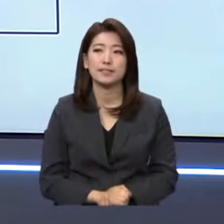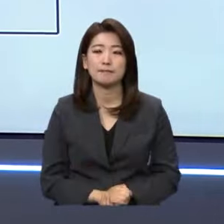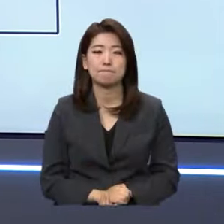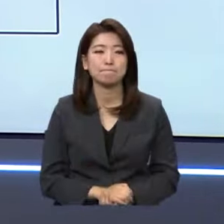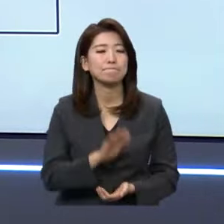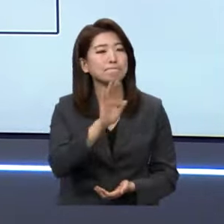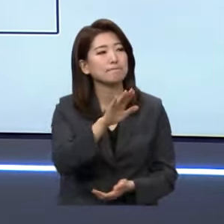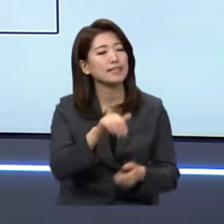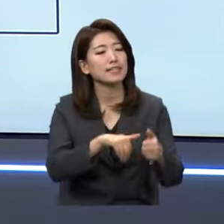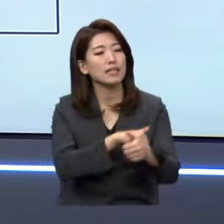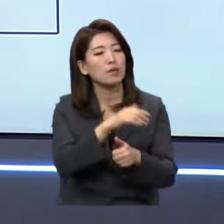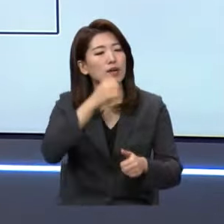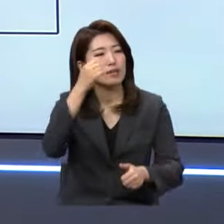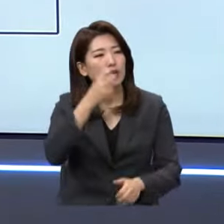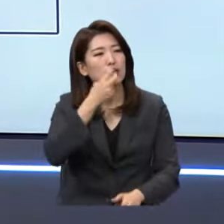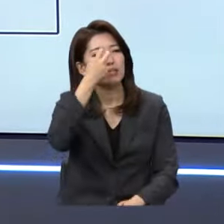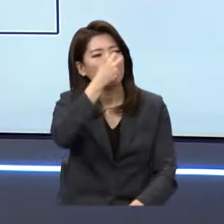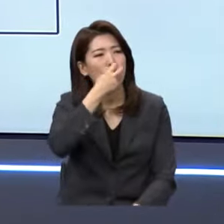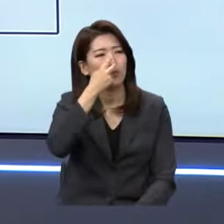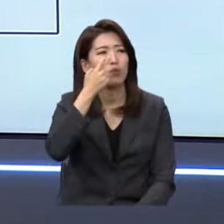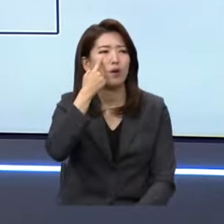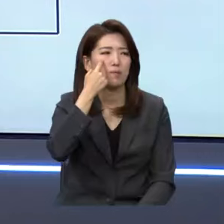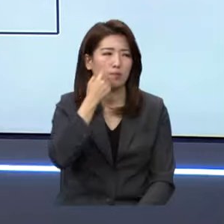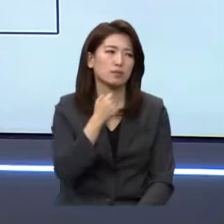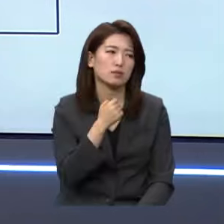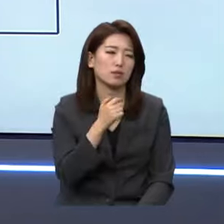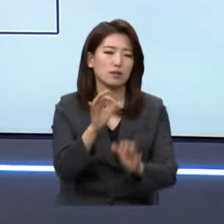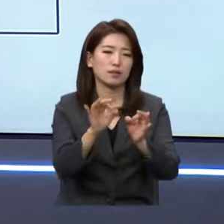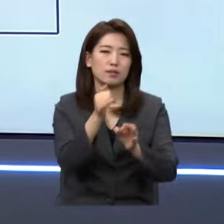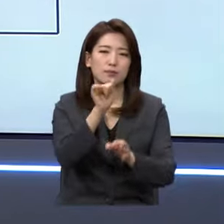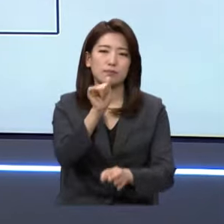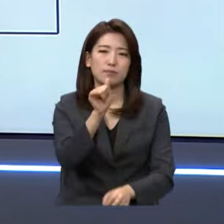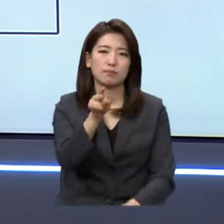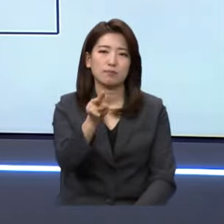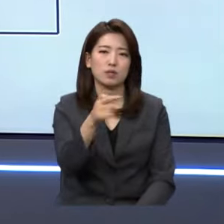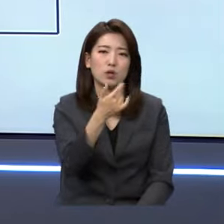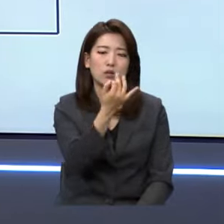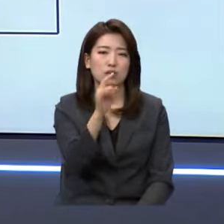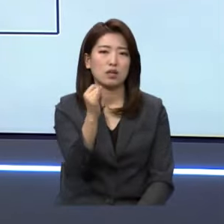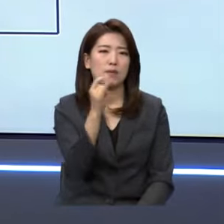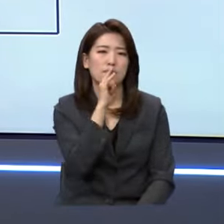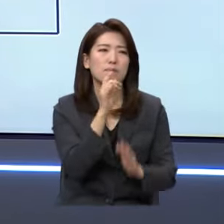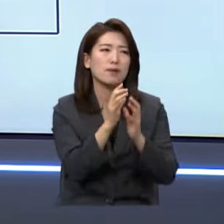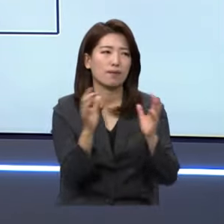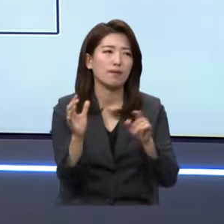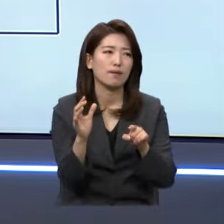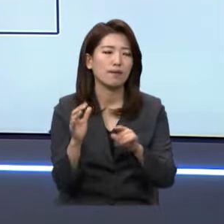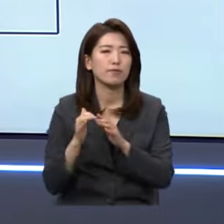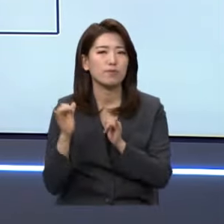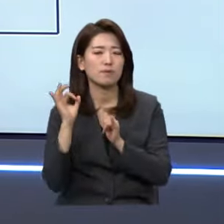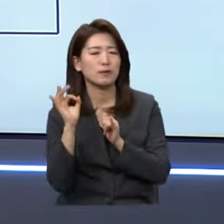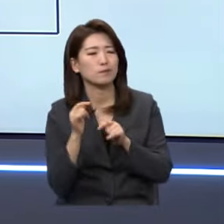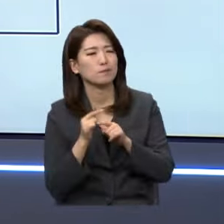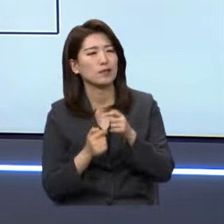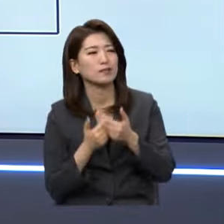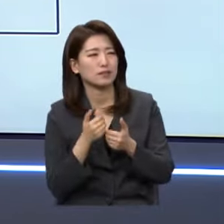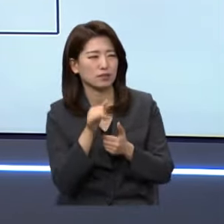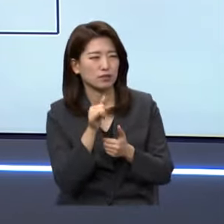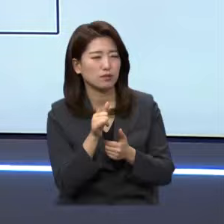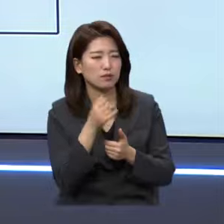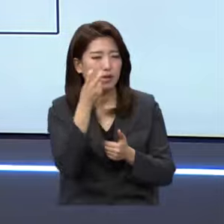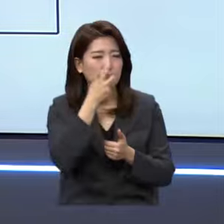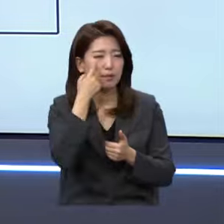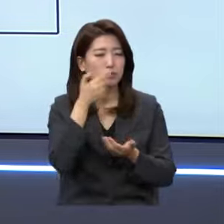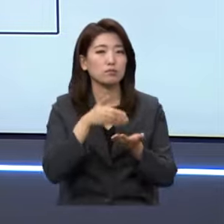한번 제노니 검토하는게 좋겠다라고 생각해서 다시 한번이 보자고 한 거지 파워 게임이란 표현 할